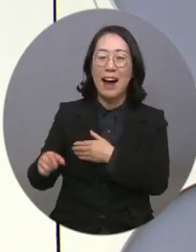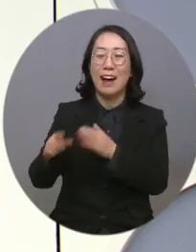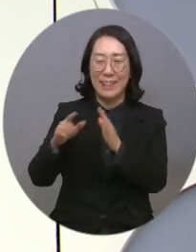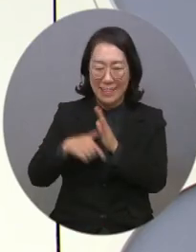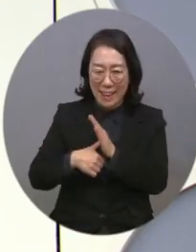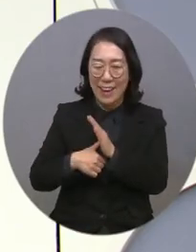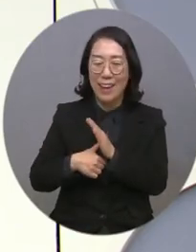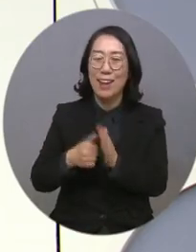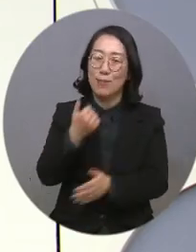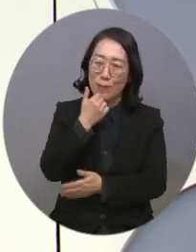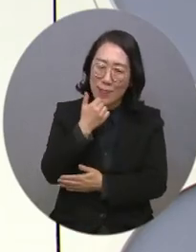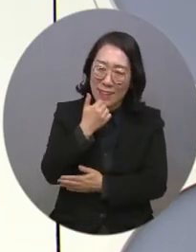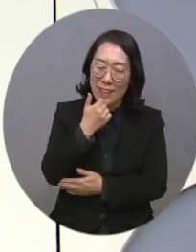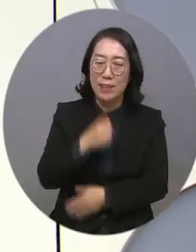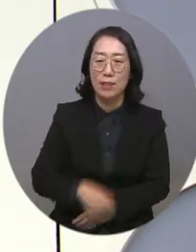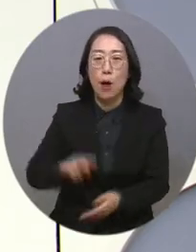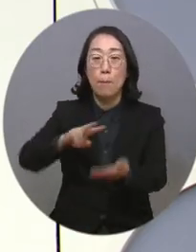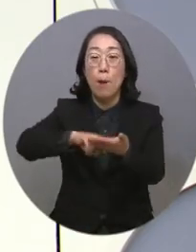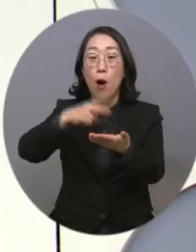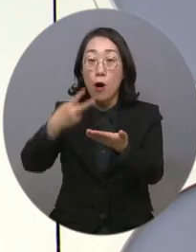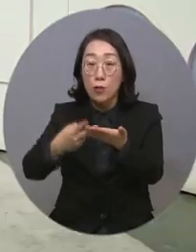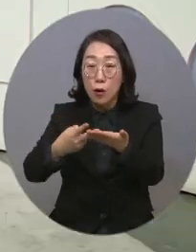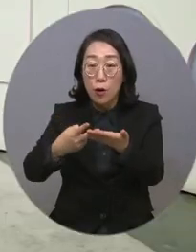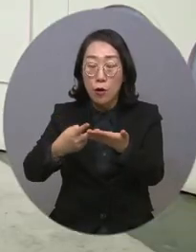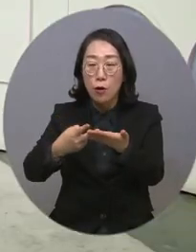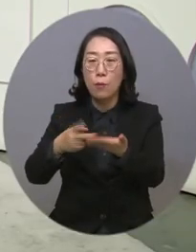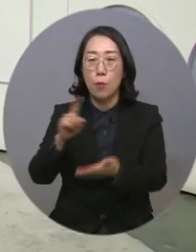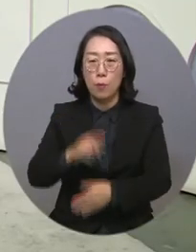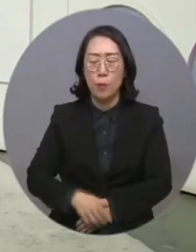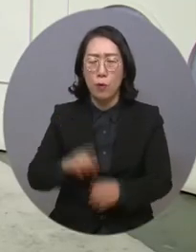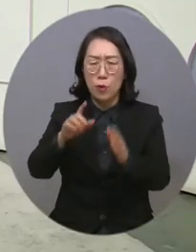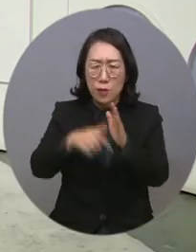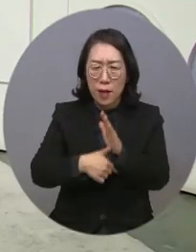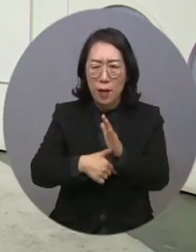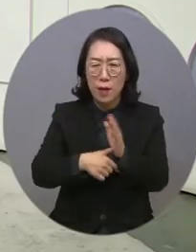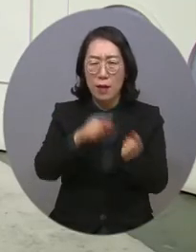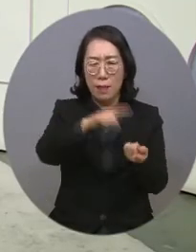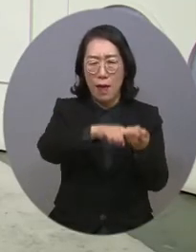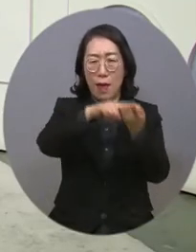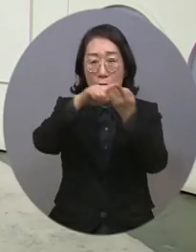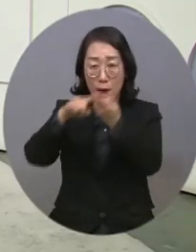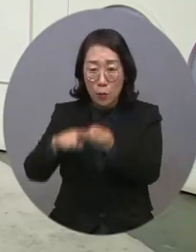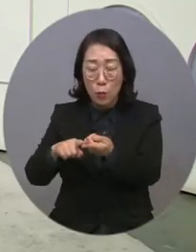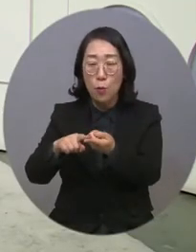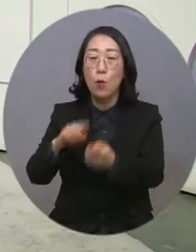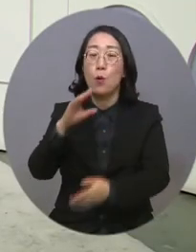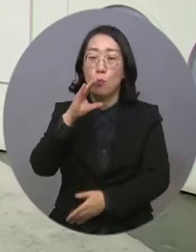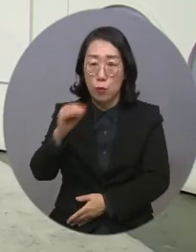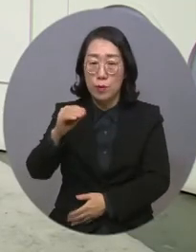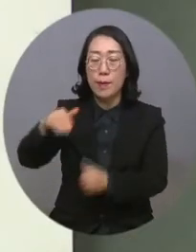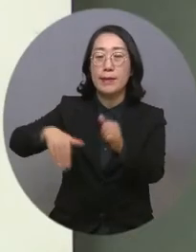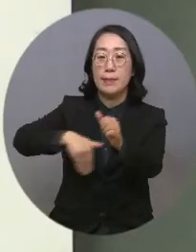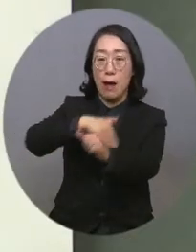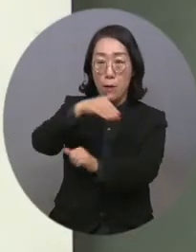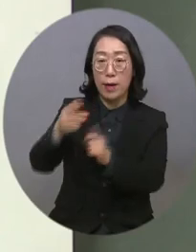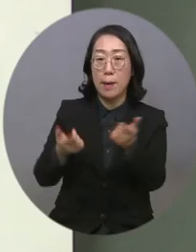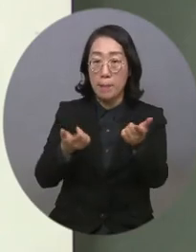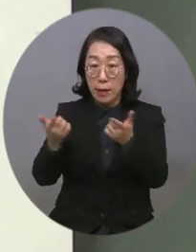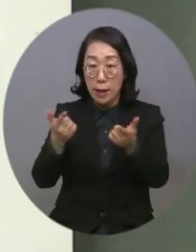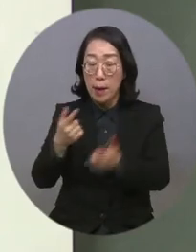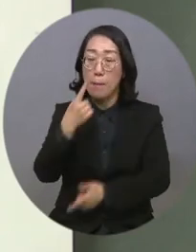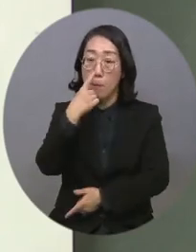연설할 때 얘기해 주더라고요. 그 번역의 묘미를 갖다가 어떨 때는 병원을 그대로 번역해야지만은 정말 상황에 맞게 멋지게